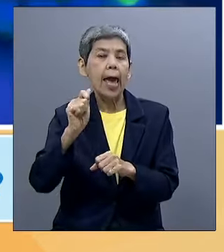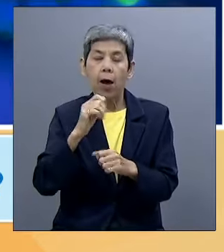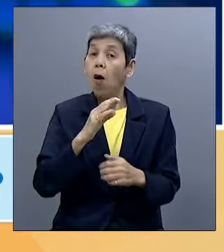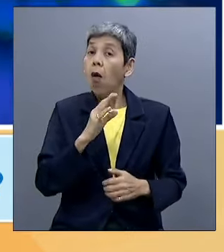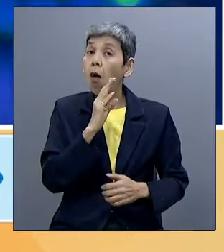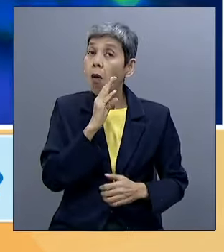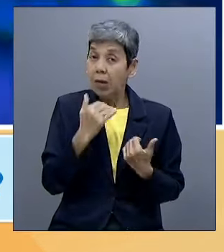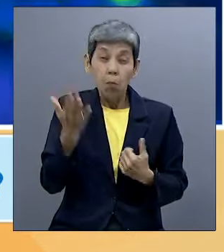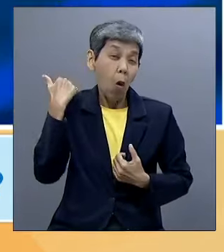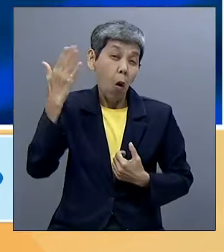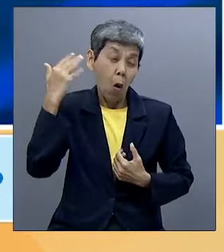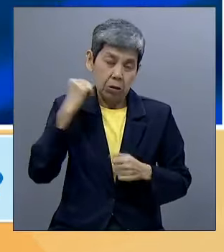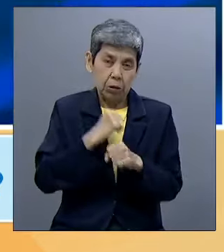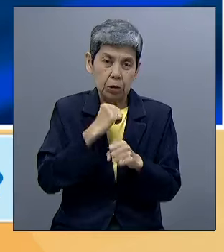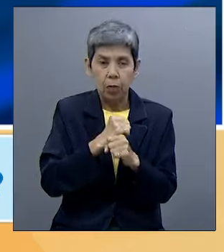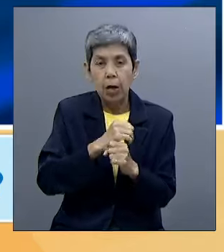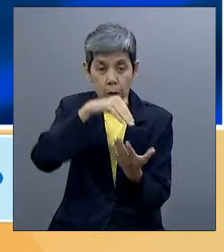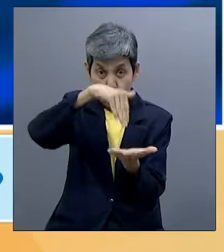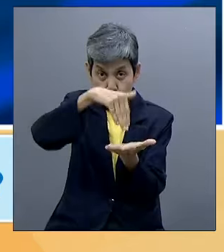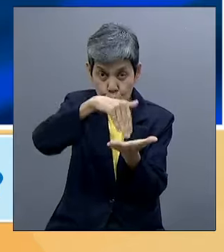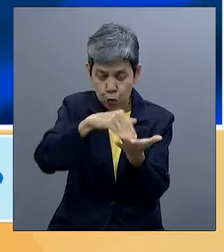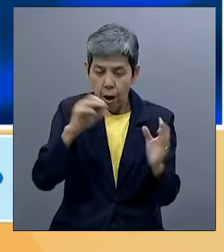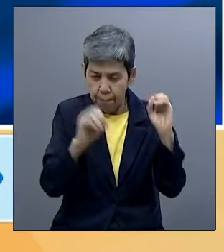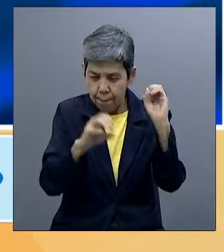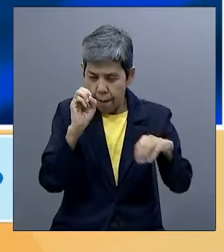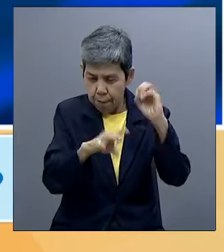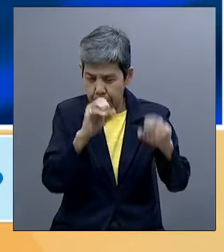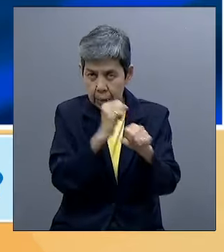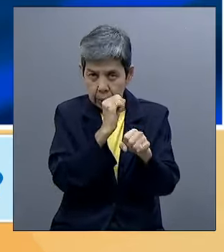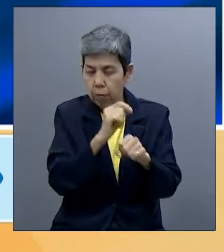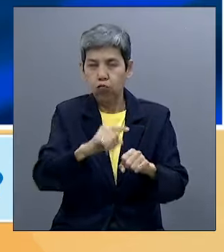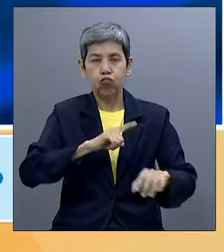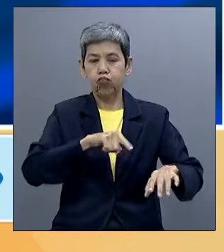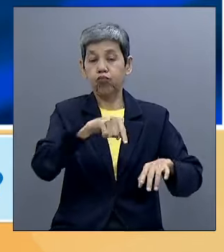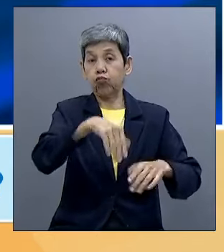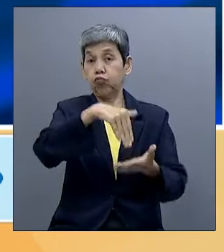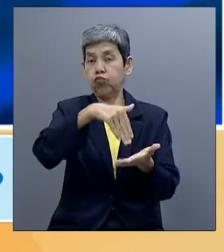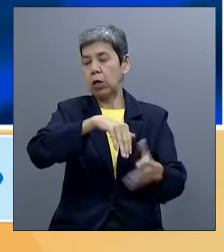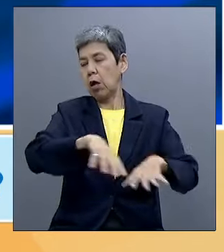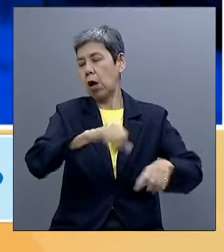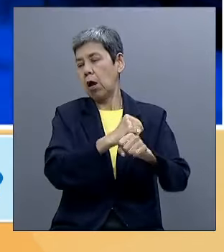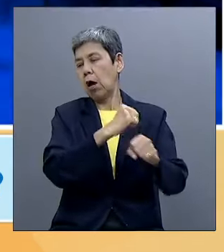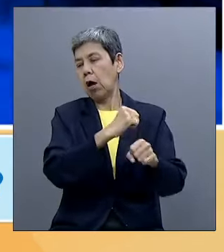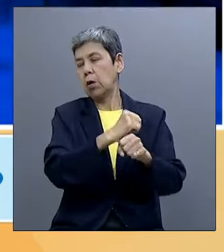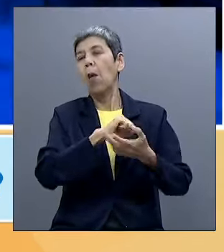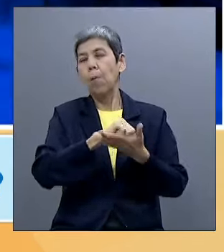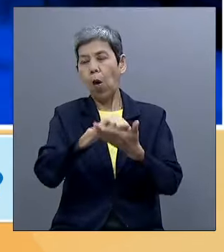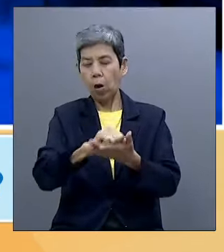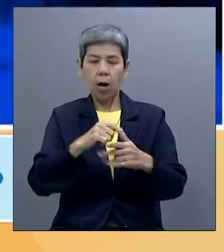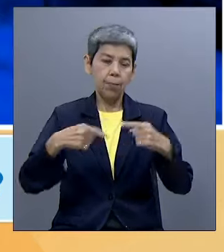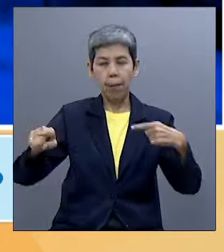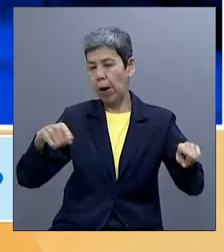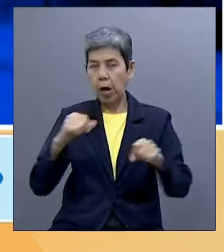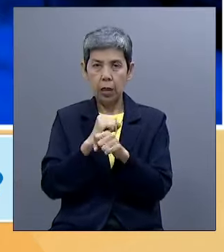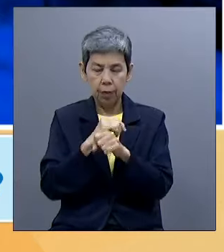ซึ่งตอนนั้นก็รวมศูนย์ Data Center เนาะก็มีอะไรก็หน่วยงานนี้เป็นคนที่จะทำเซอร์วิสตรงกลางให้นะจนปัจจุ